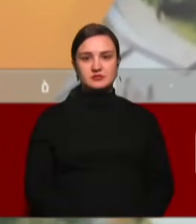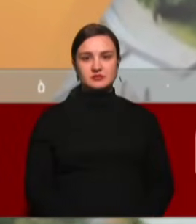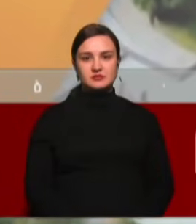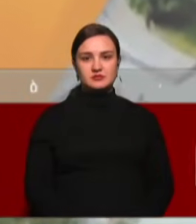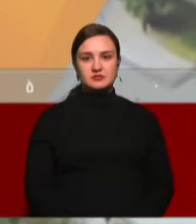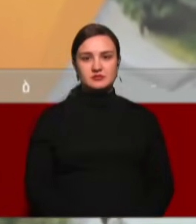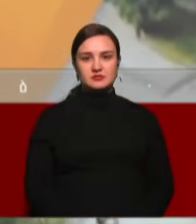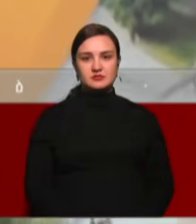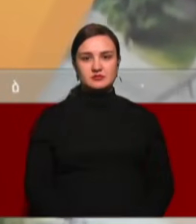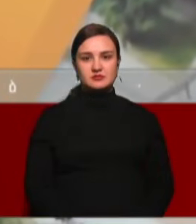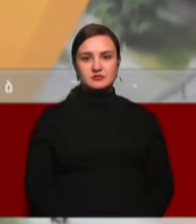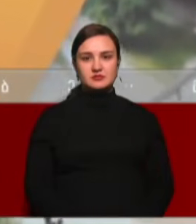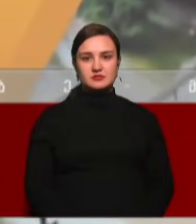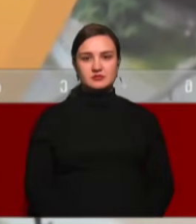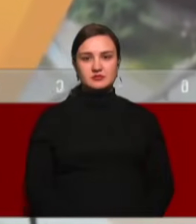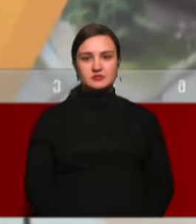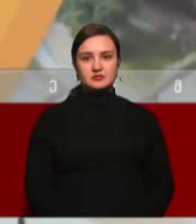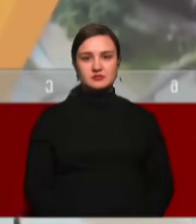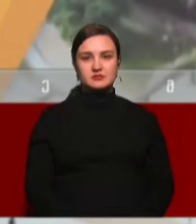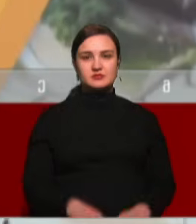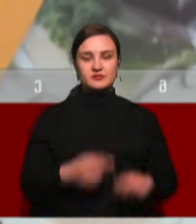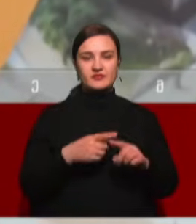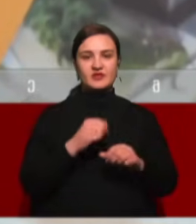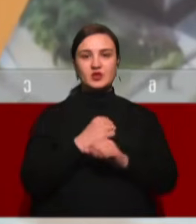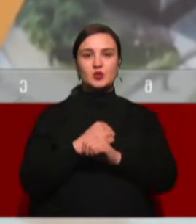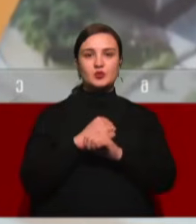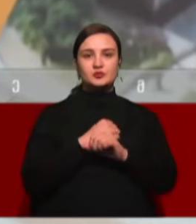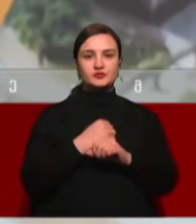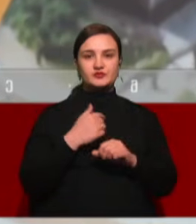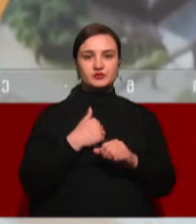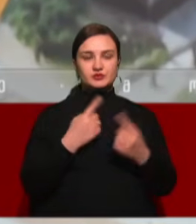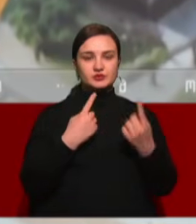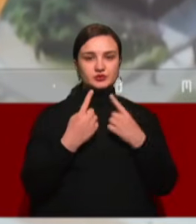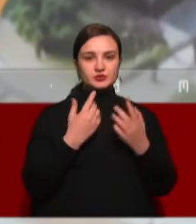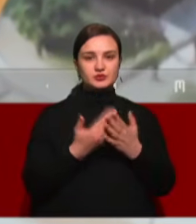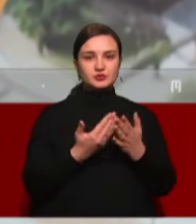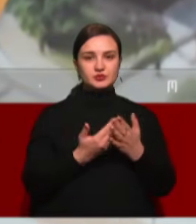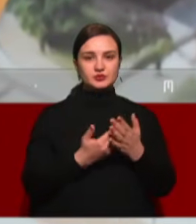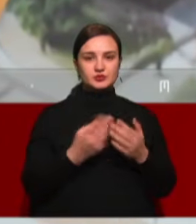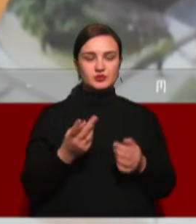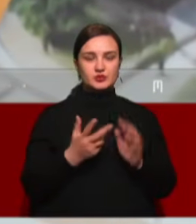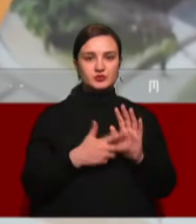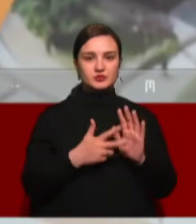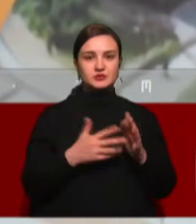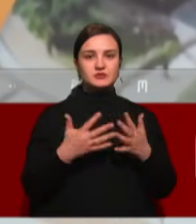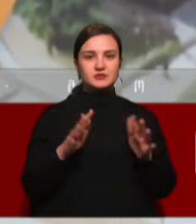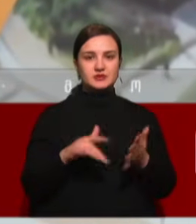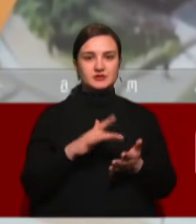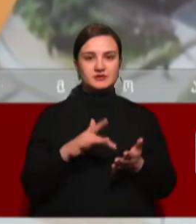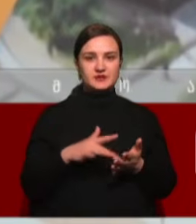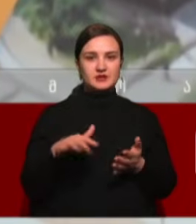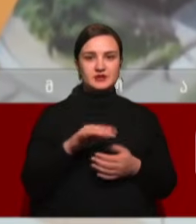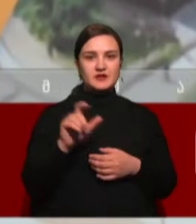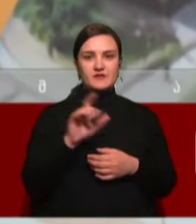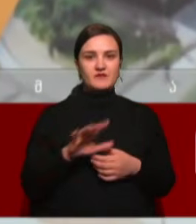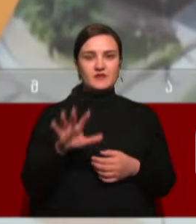სახის ატრაქციებს, გასართობ პარკებს და ინტეგრირებულ კურორტებს. ჩვენ გავუწიეთ საკონსულტაციო მომსახურება 80-ზე მეტ ქვეყანას, მათ შორის